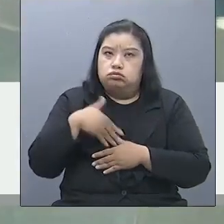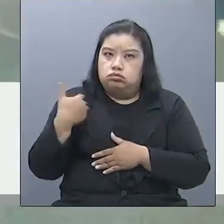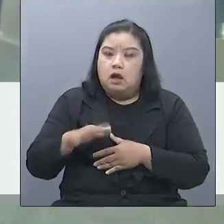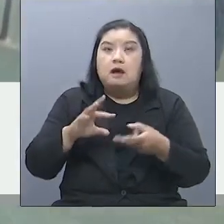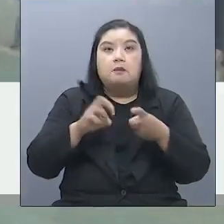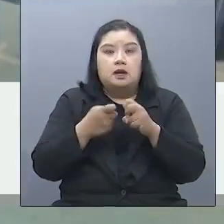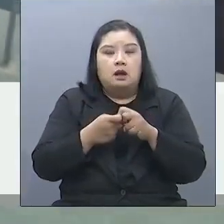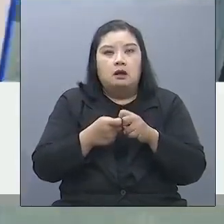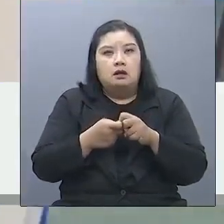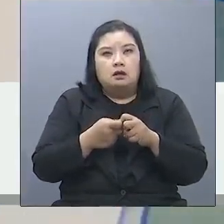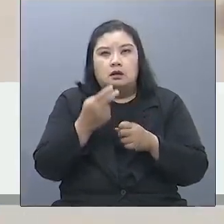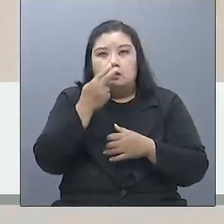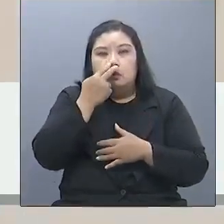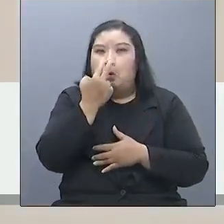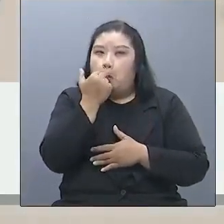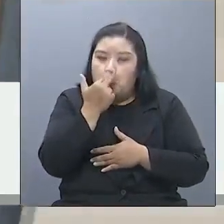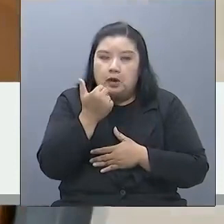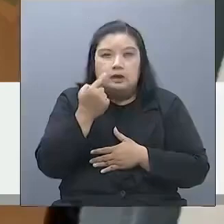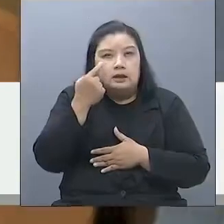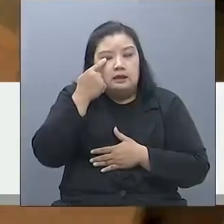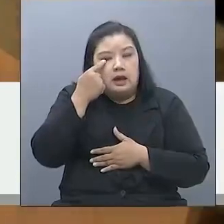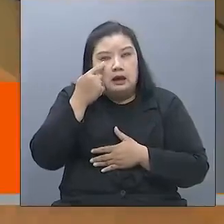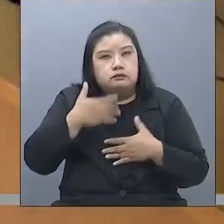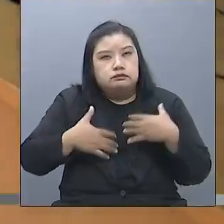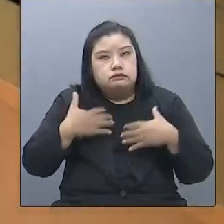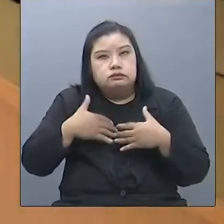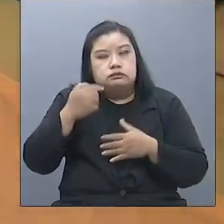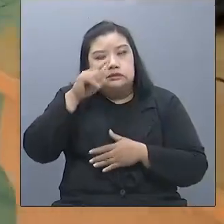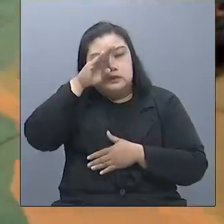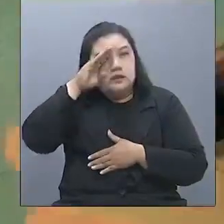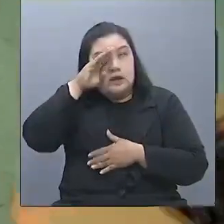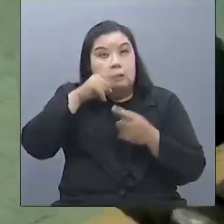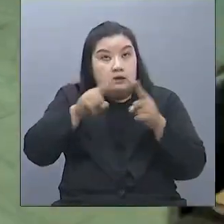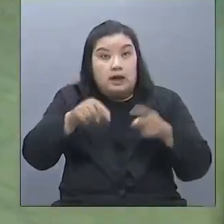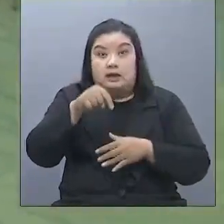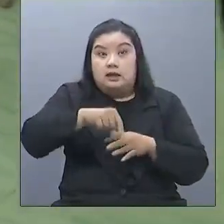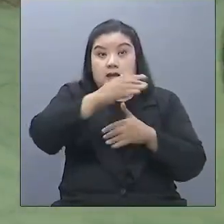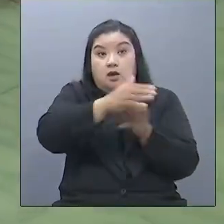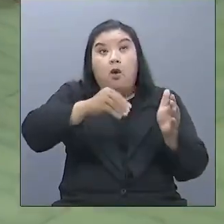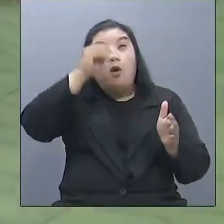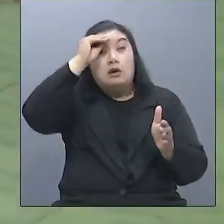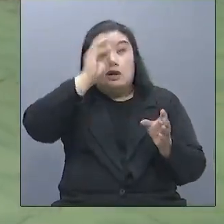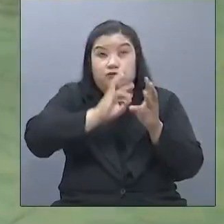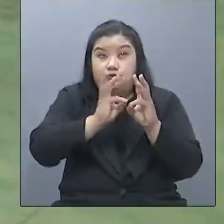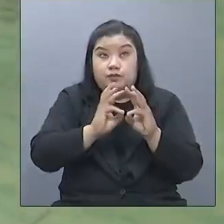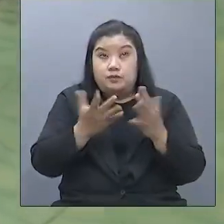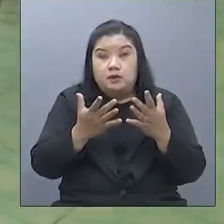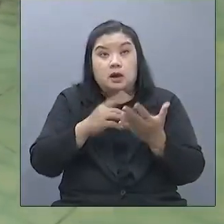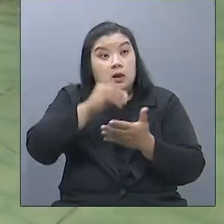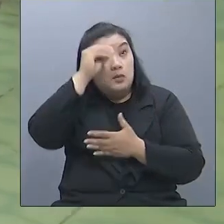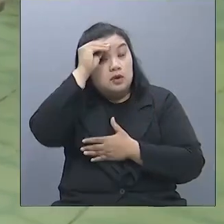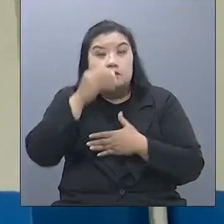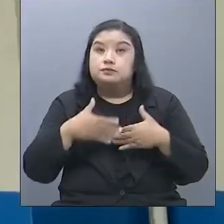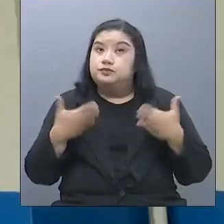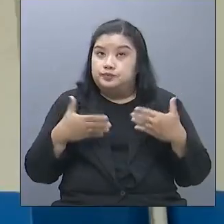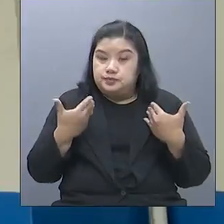คระบบทางเดินหายใจแสบตากันใหญ่เลยนะคะแต่พอมีห้องเรียนปลอดฝุ่นแล้วเนี่ยเด็กๆก็เรียนกันได้ดีมากขึ้น